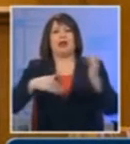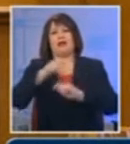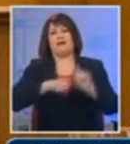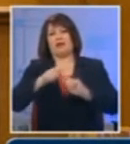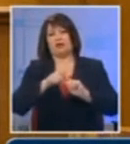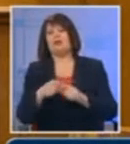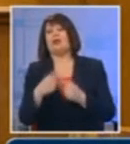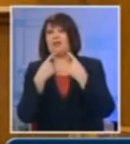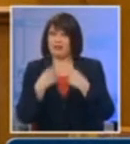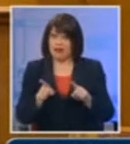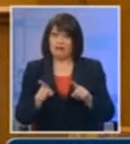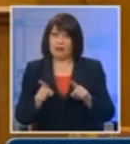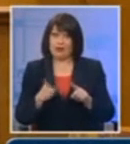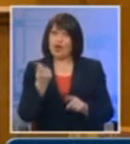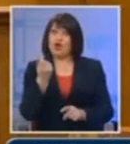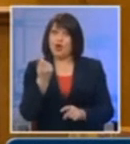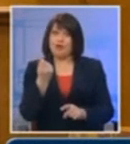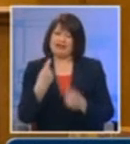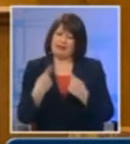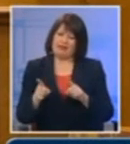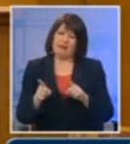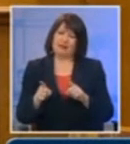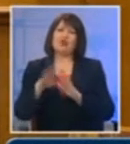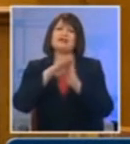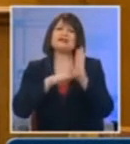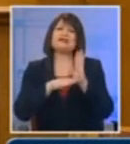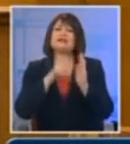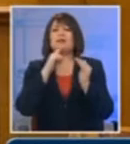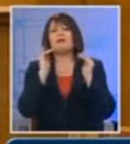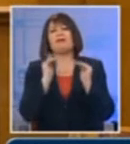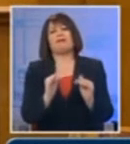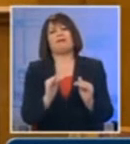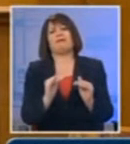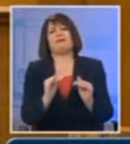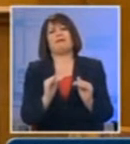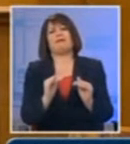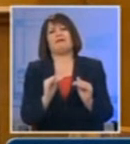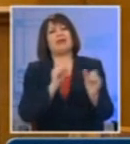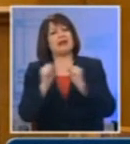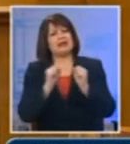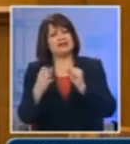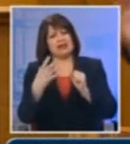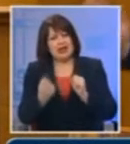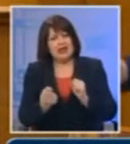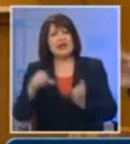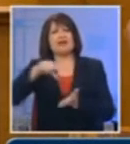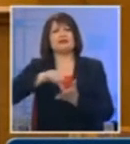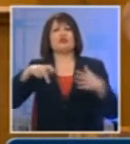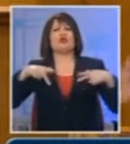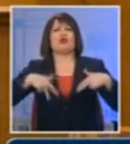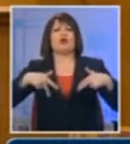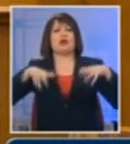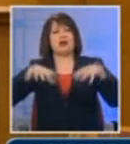Αλλιώς και με άλλο νόμισμα το σύστημα θα εξακολουθεί να παραδέρνει στις κρίσεις του, το αστικό κράτος, αυτό